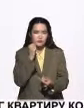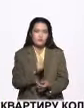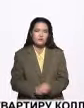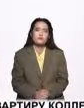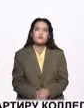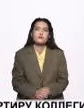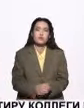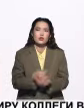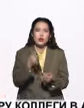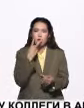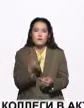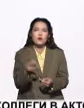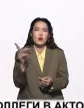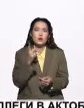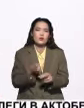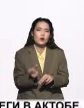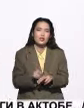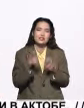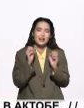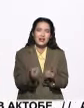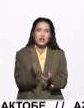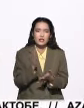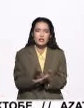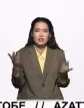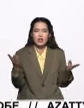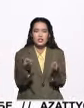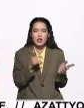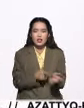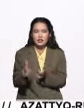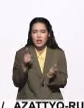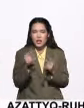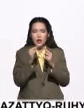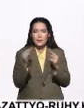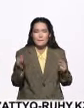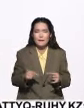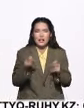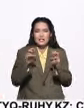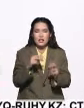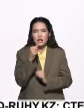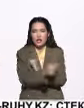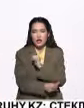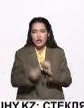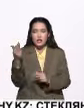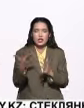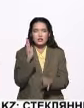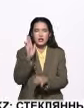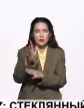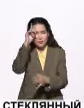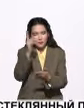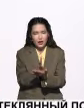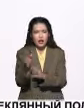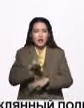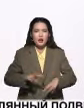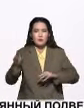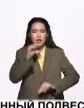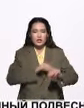Мы убедились, что они являются очень опасными. Необходимо изготавливать баллоны из композитных материалов. Если будет поручение премьер-министра,